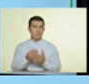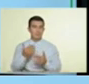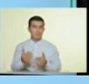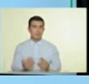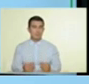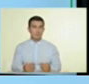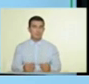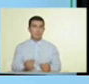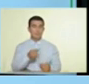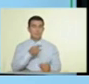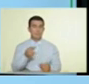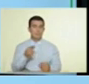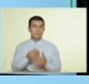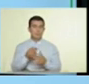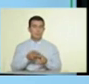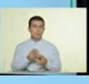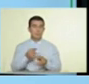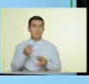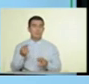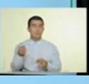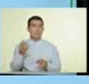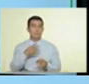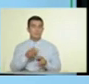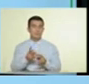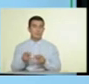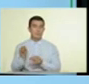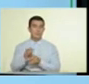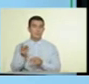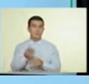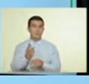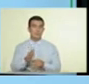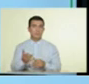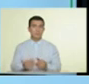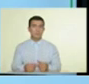uchun ayirmaga ayriluvchini qo'shishimiz kerak bo'ladi.